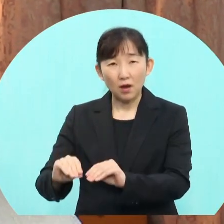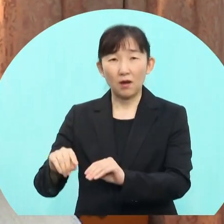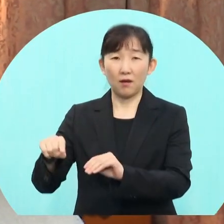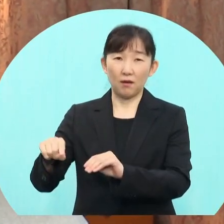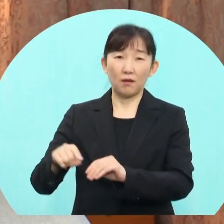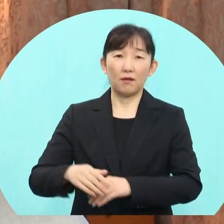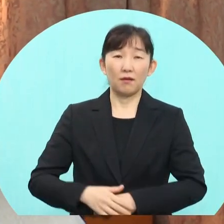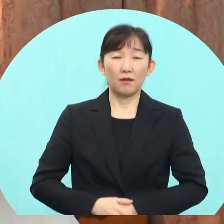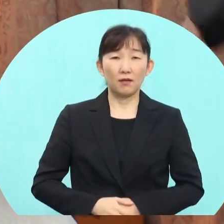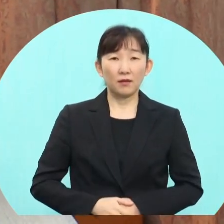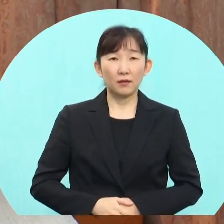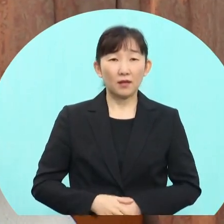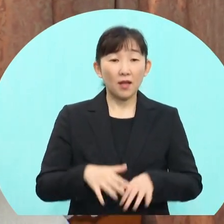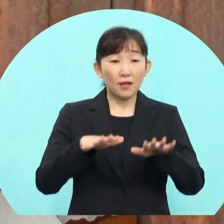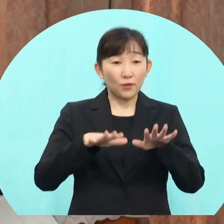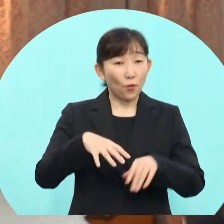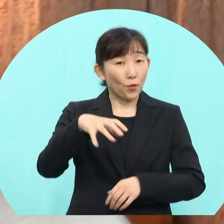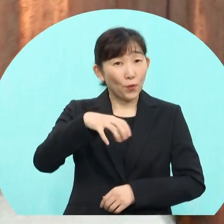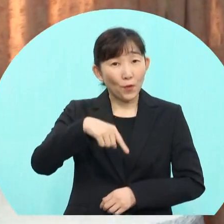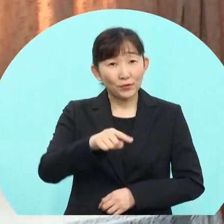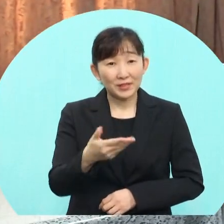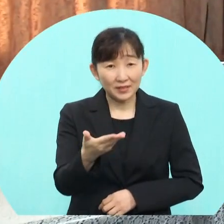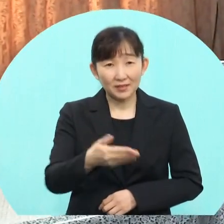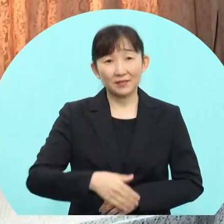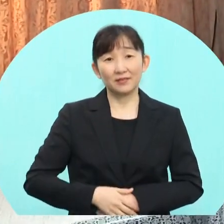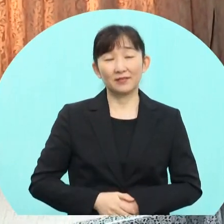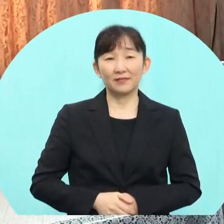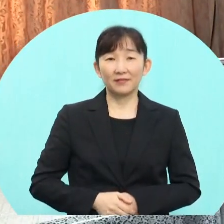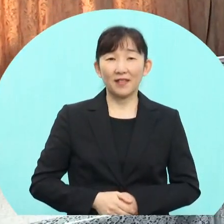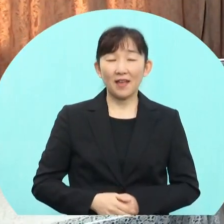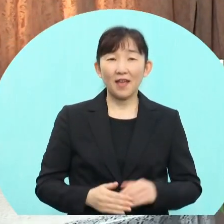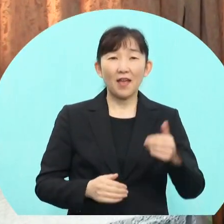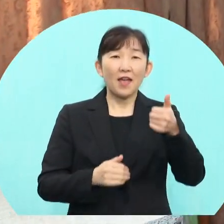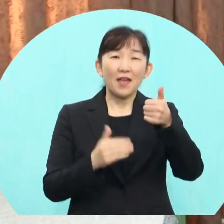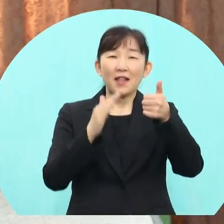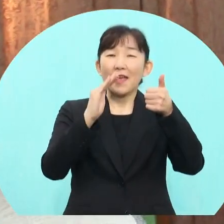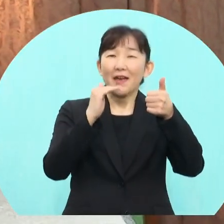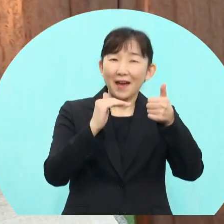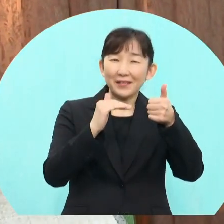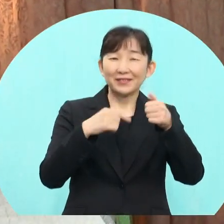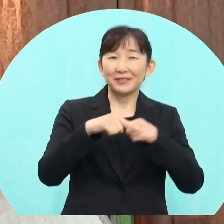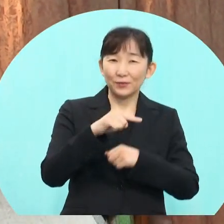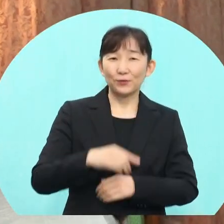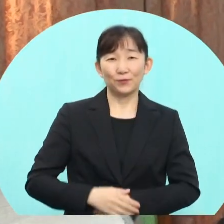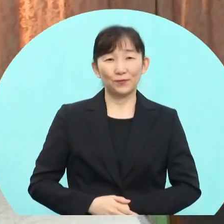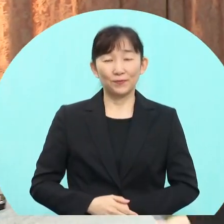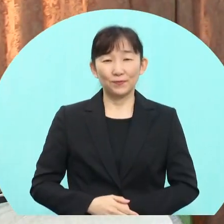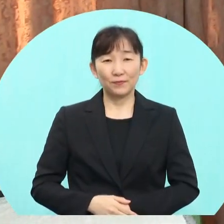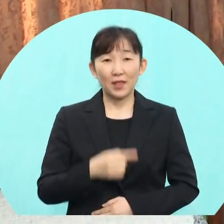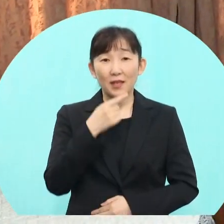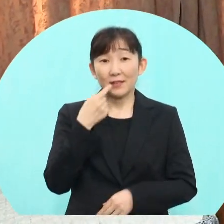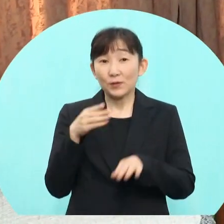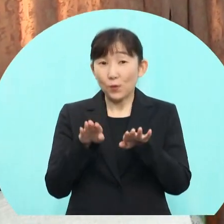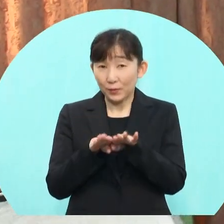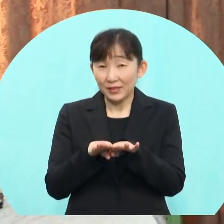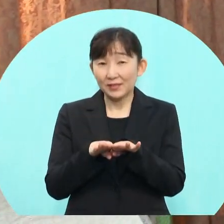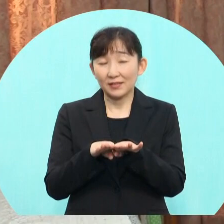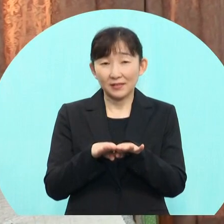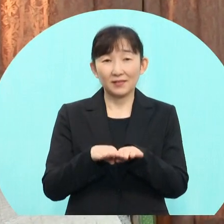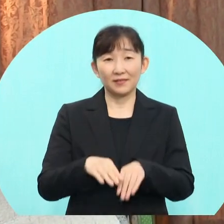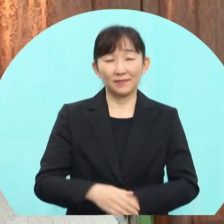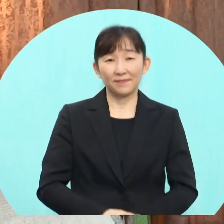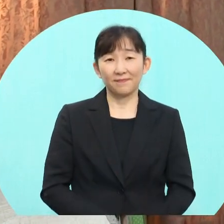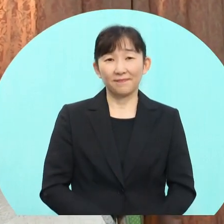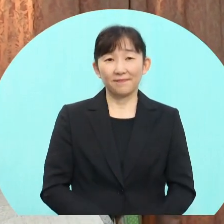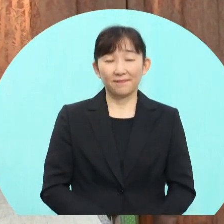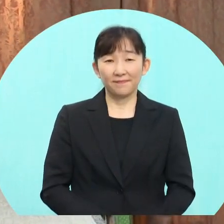。 阿部さん、今日どこに行かれるんですか？ 礼拝です。 礼拝、日曜日は、 ええ、